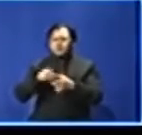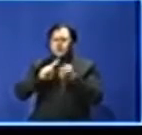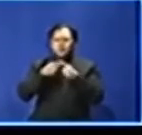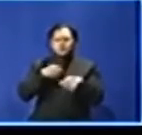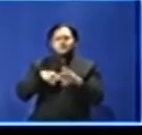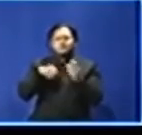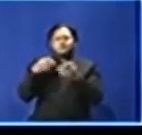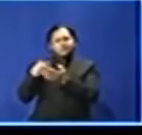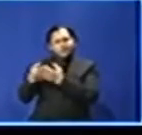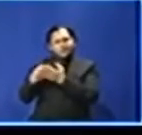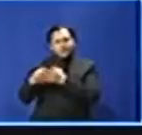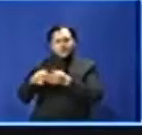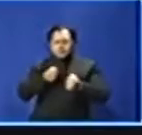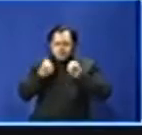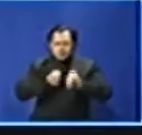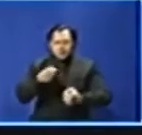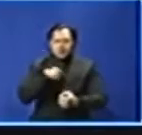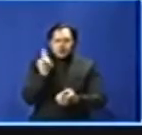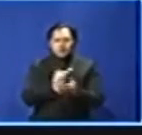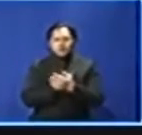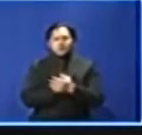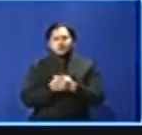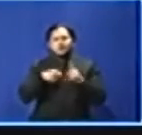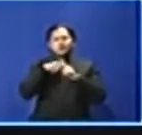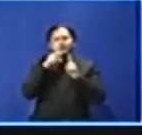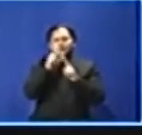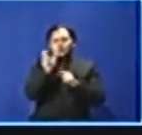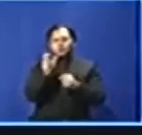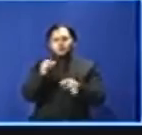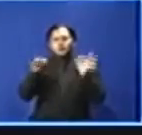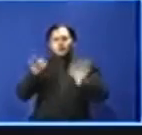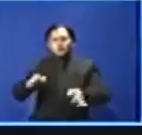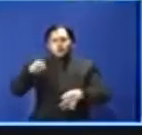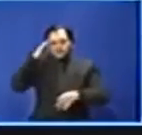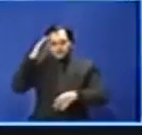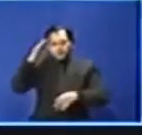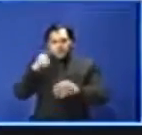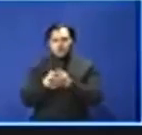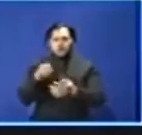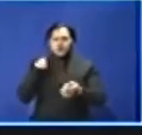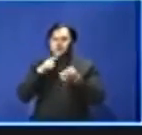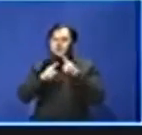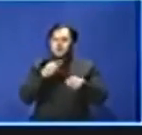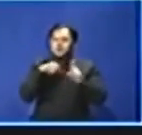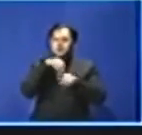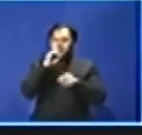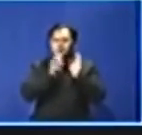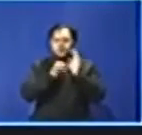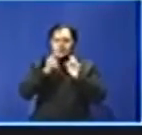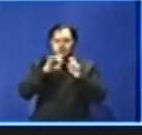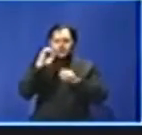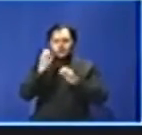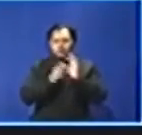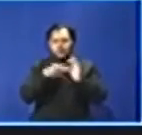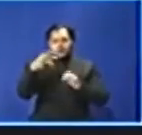dan teman-teman seperjuangan kami jika PU Kota Blitar Hai ada teman-teman komisioner yang hari ini hadir